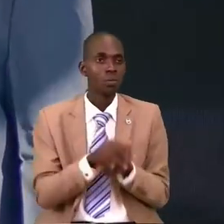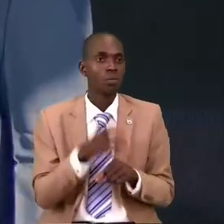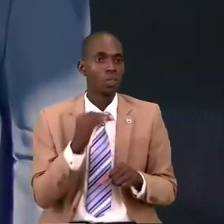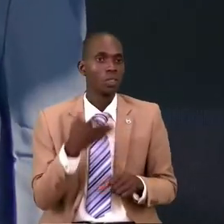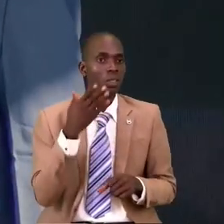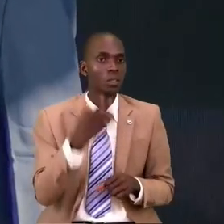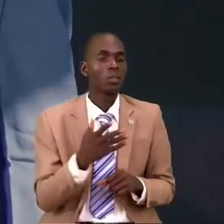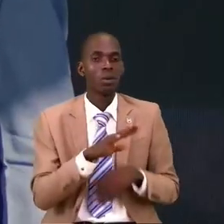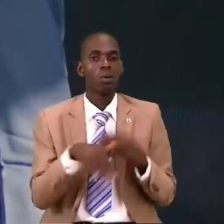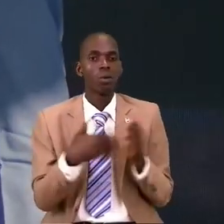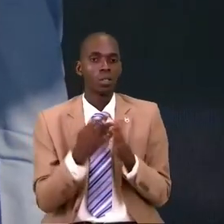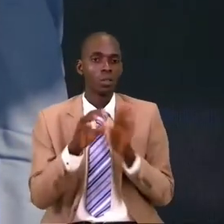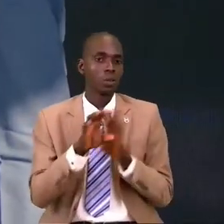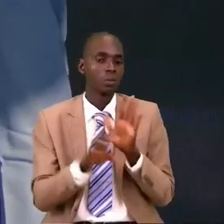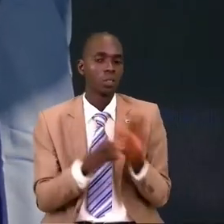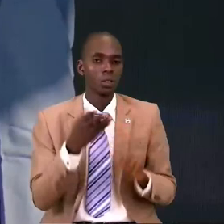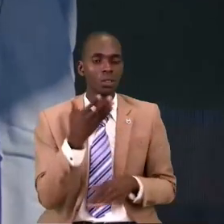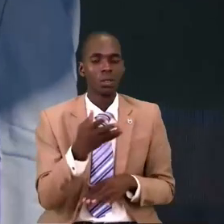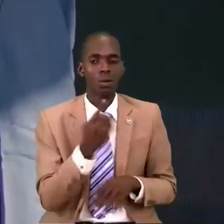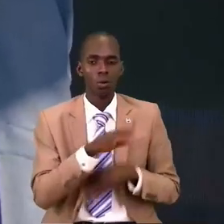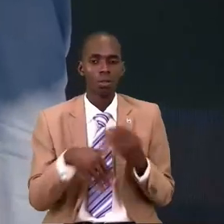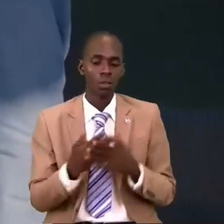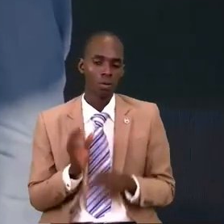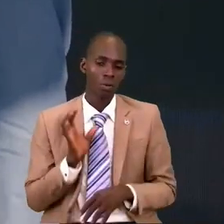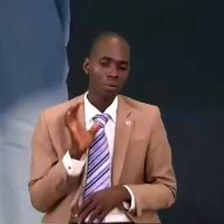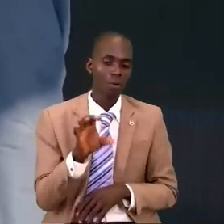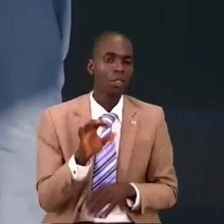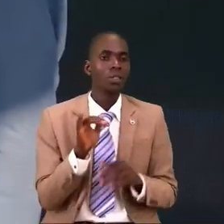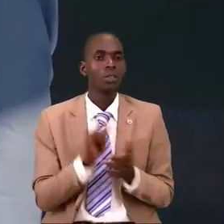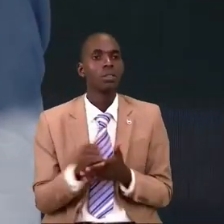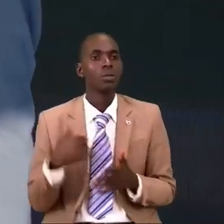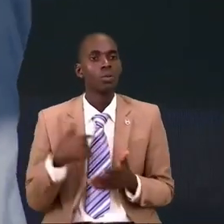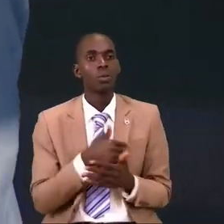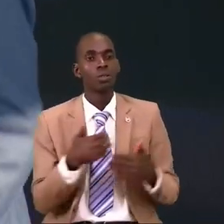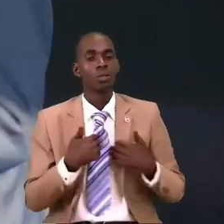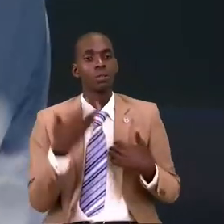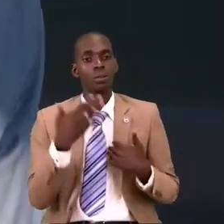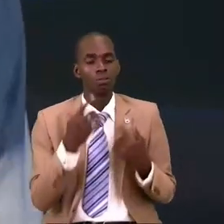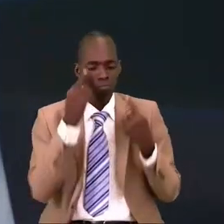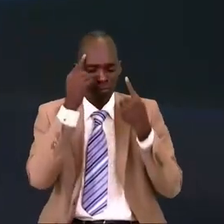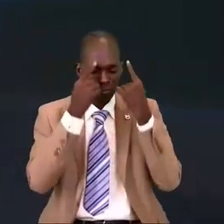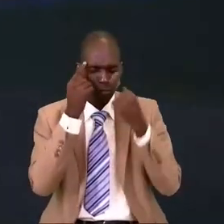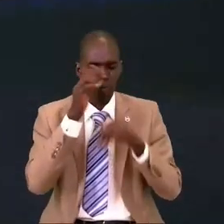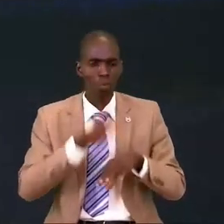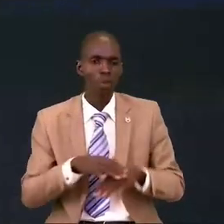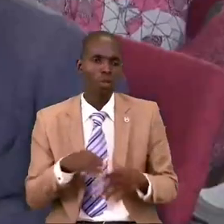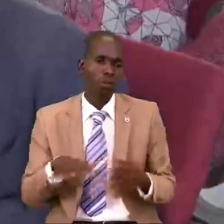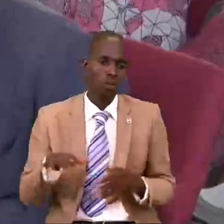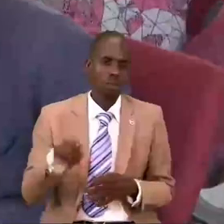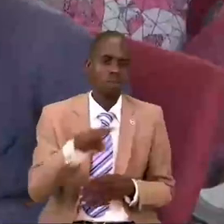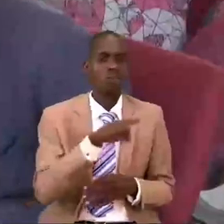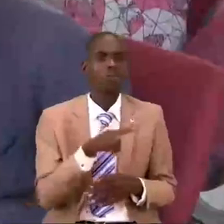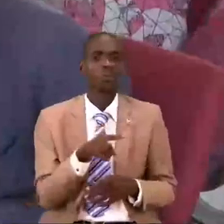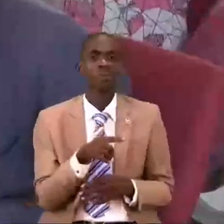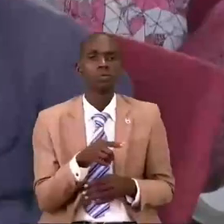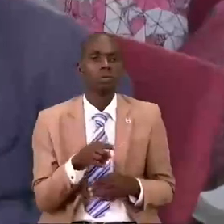avons là-bas. Et médite-en jour et nuit. C'est ce qui nous amène à réussir. Et